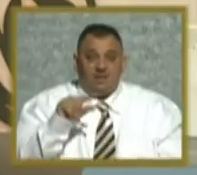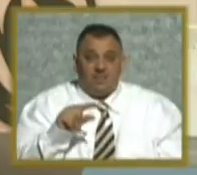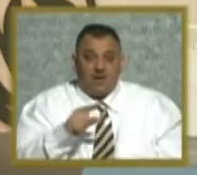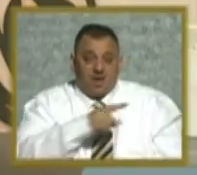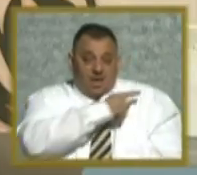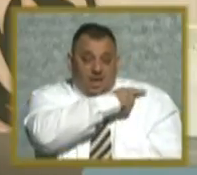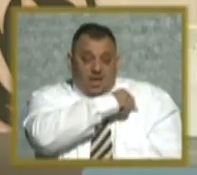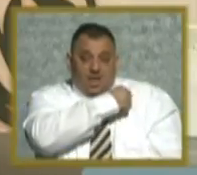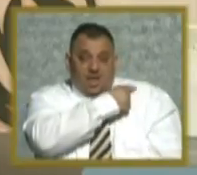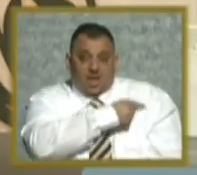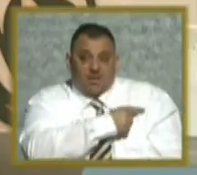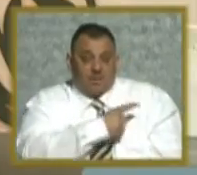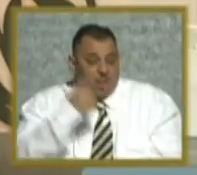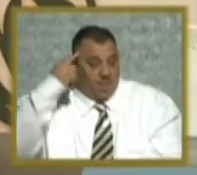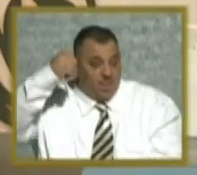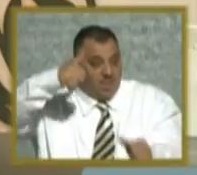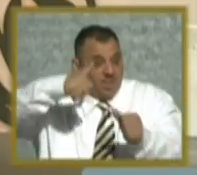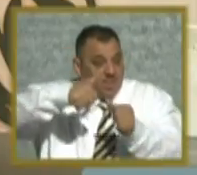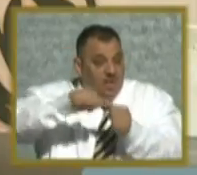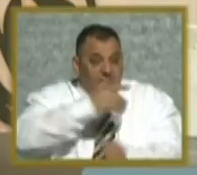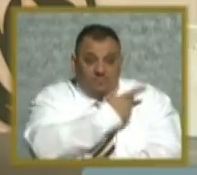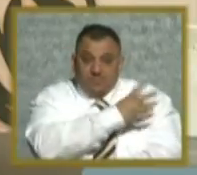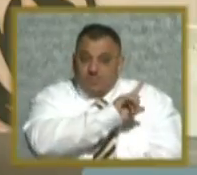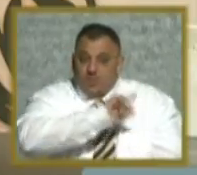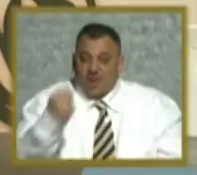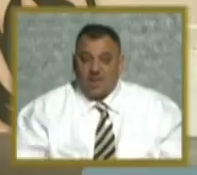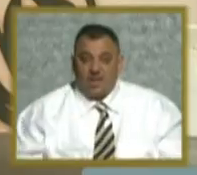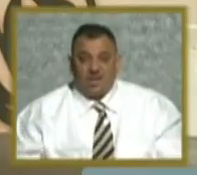الذنوب، الذنب لا ينسى، الذنب لا ينسى،